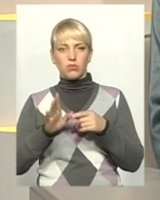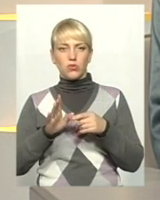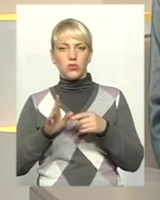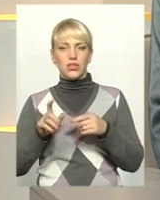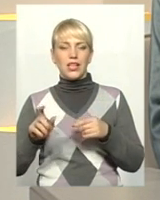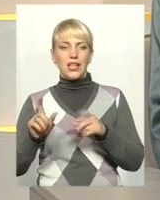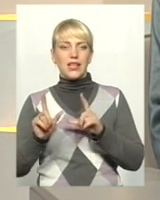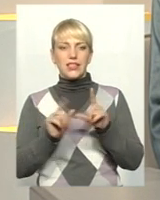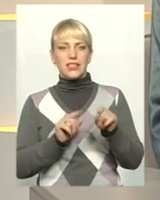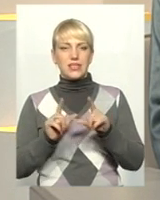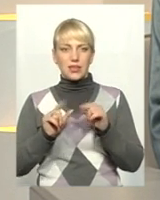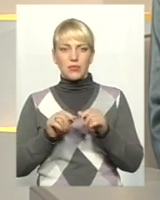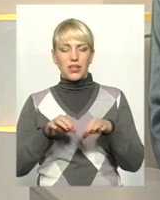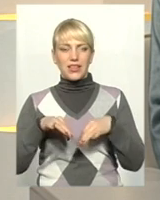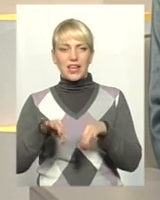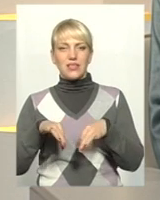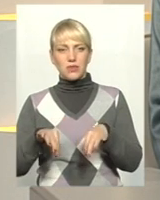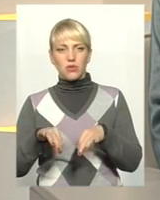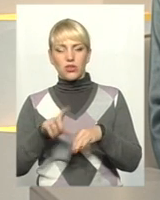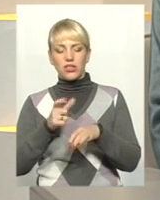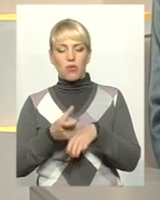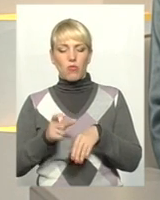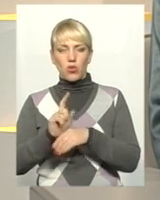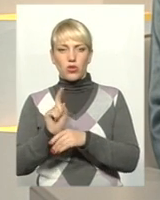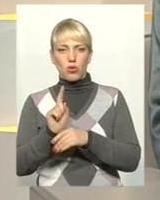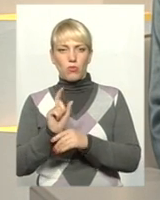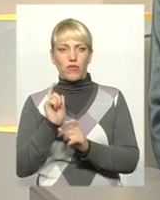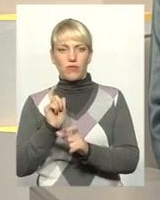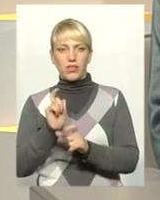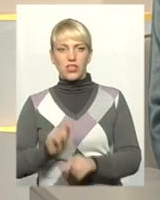їздитиме транспорт з понаднормовим вантажем.